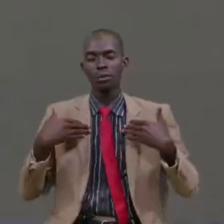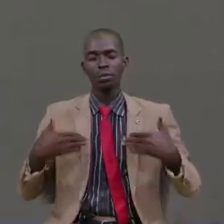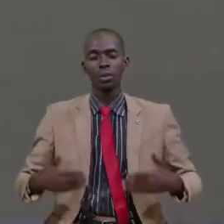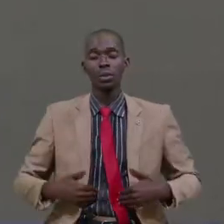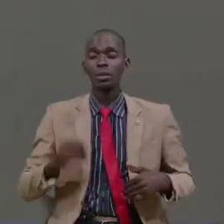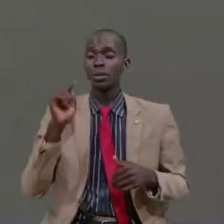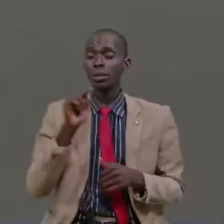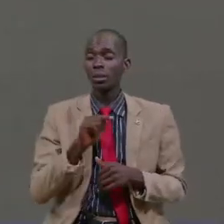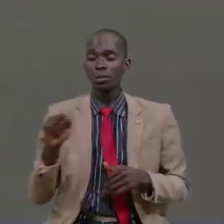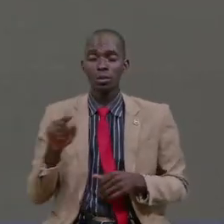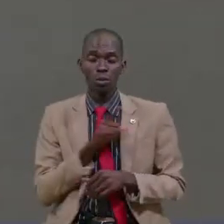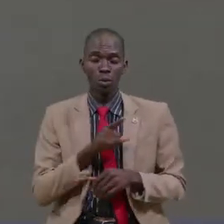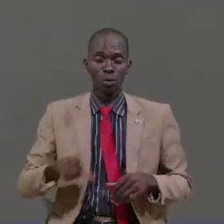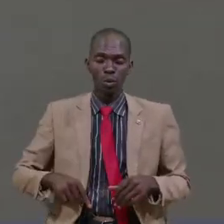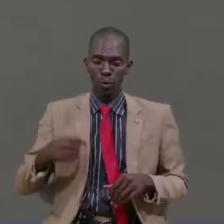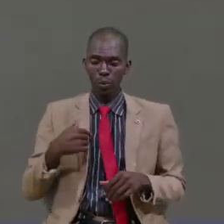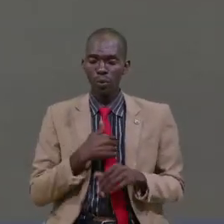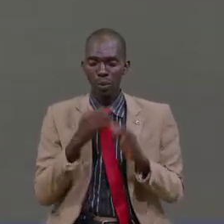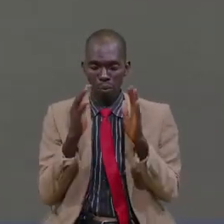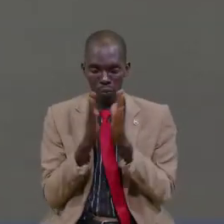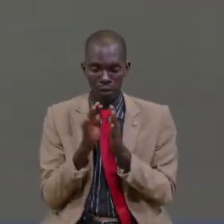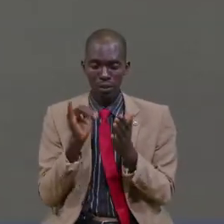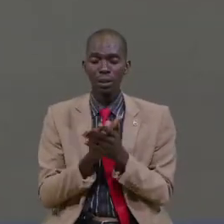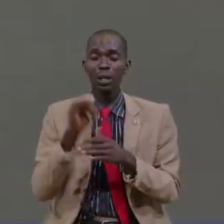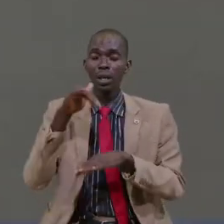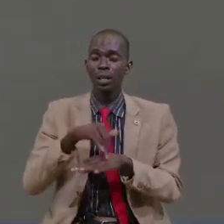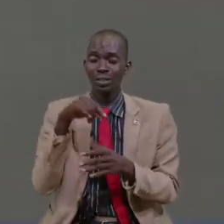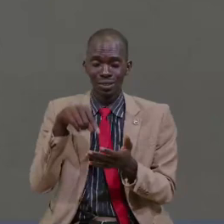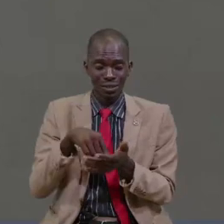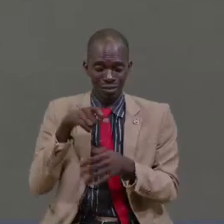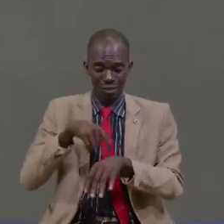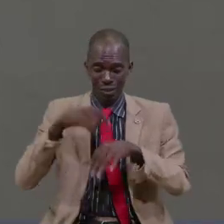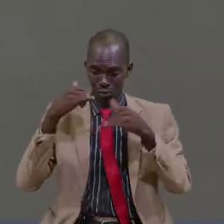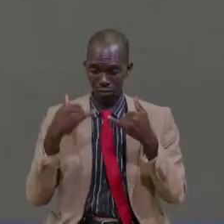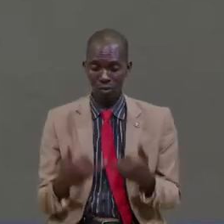corps. C'est pourquoi, Seigneur, nous prions qu'en ce moment même,